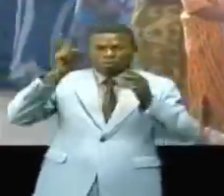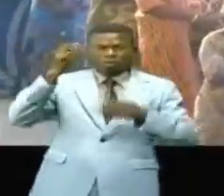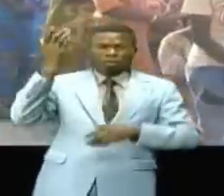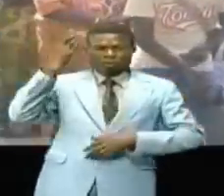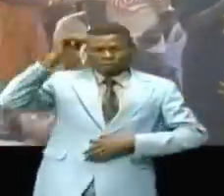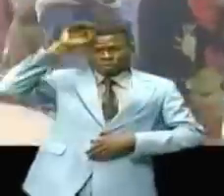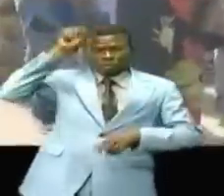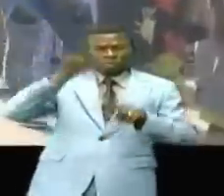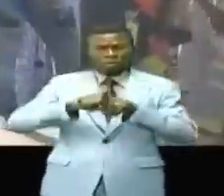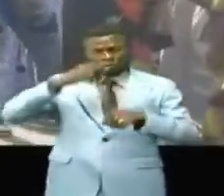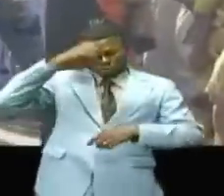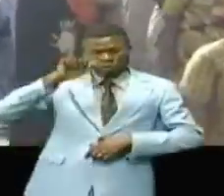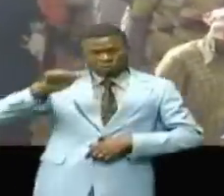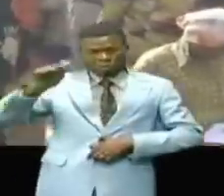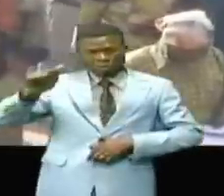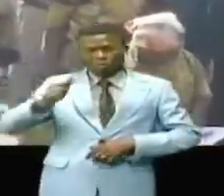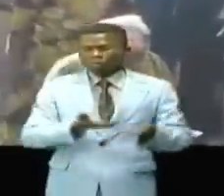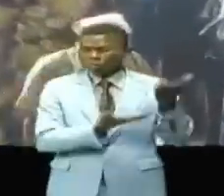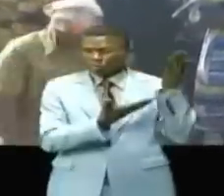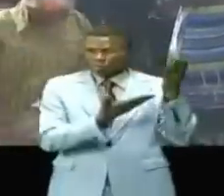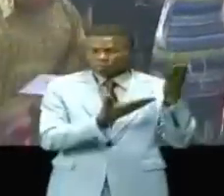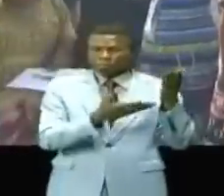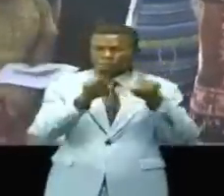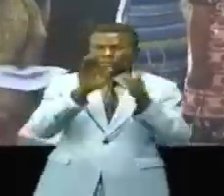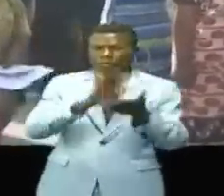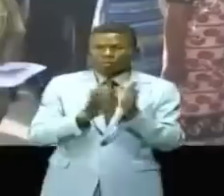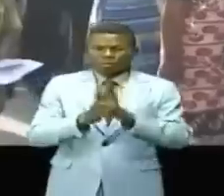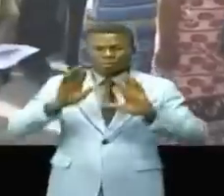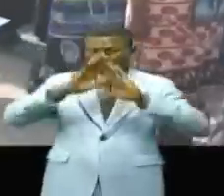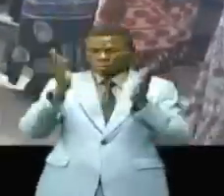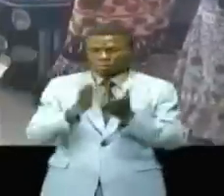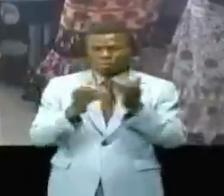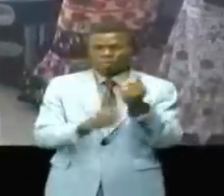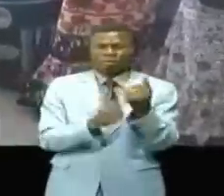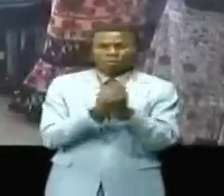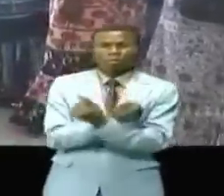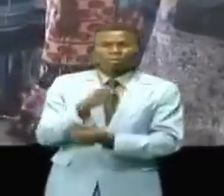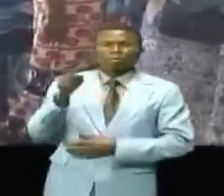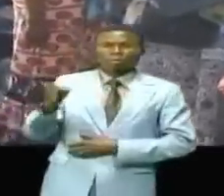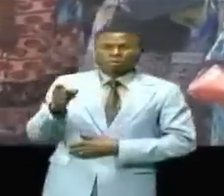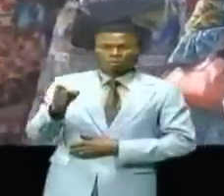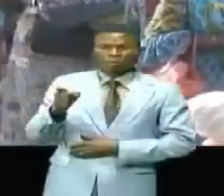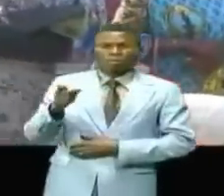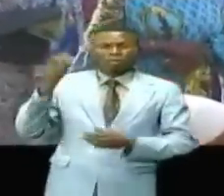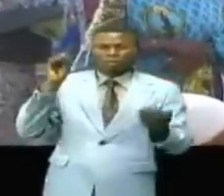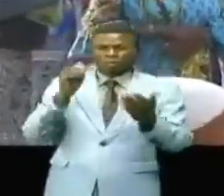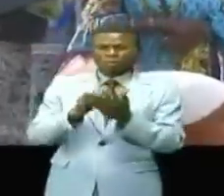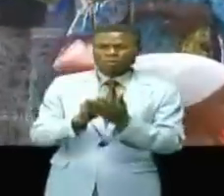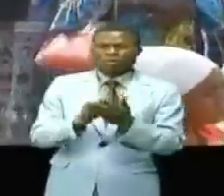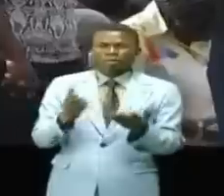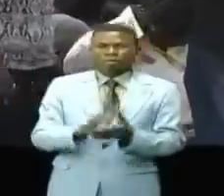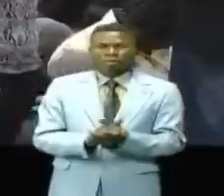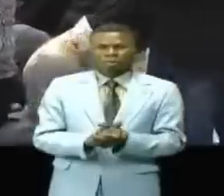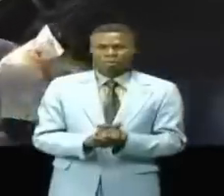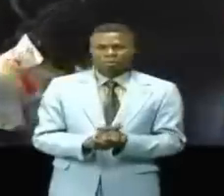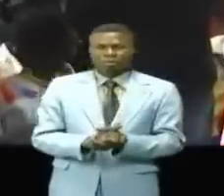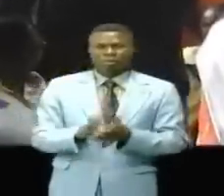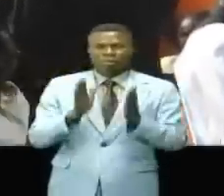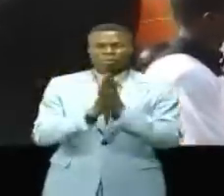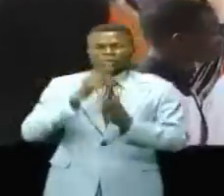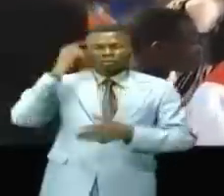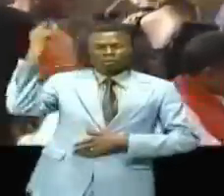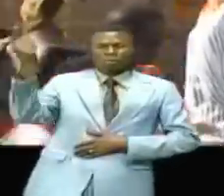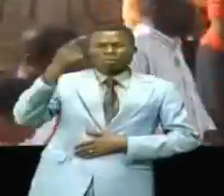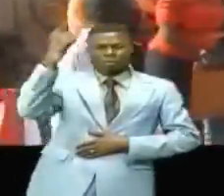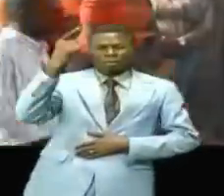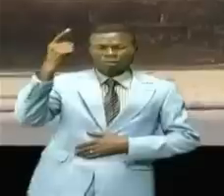qui, s'offrant lui-même comme victime, il est devenu pour tous ceux qui lui obéissent la cause du salut éternel. La prière universelle est faite